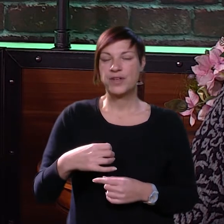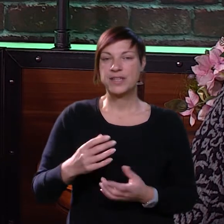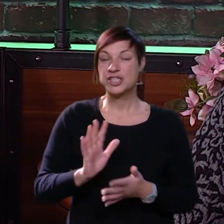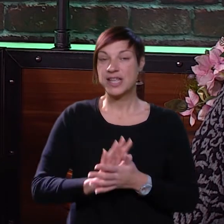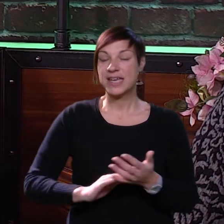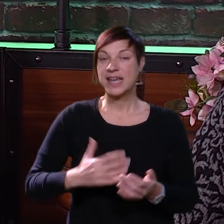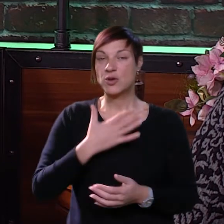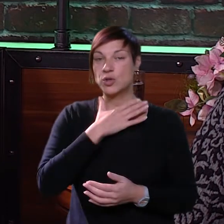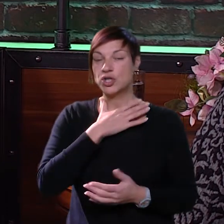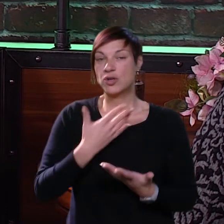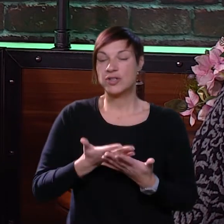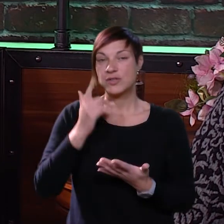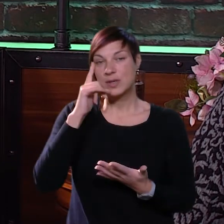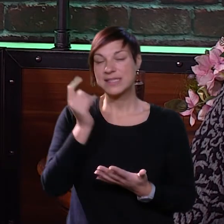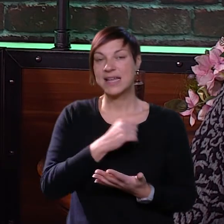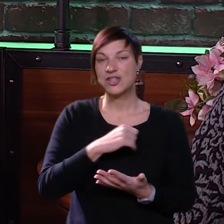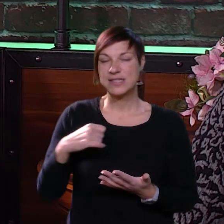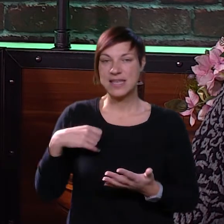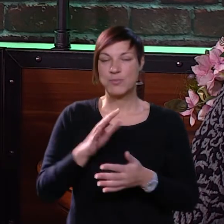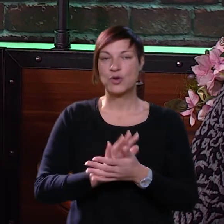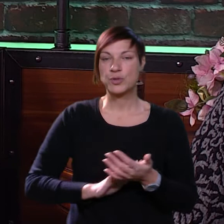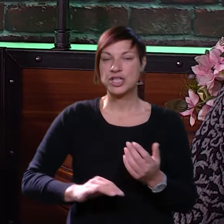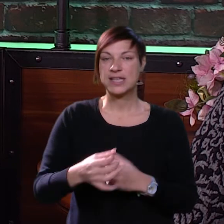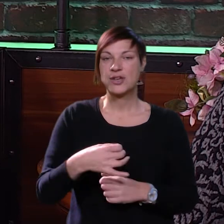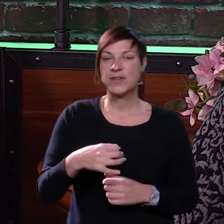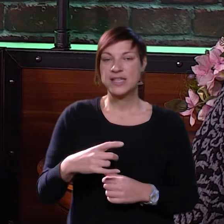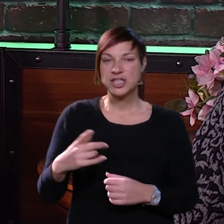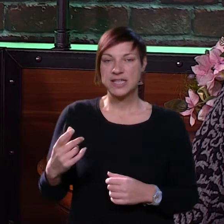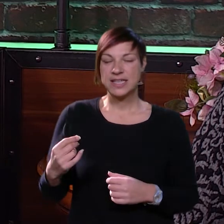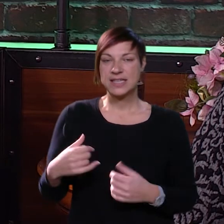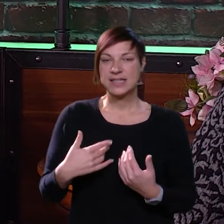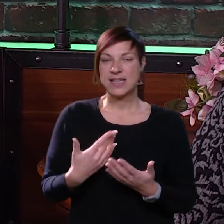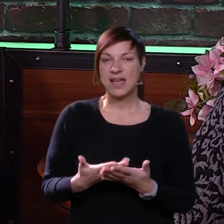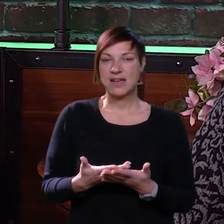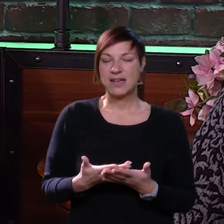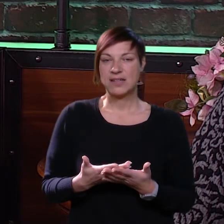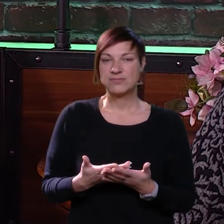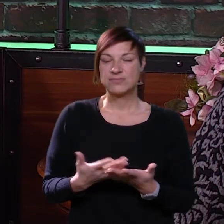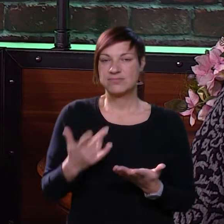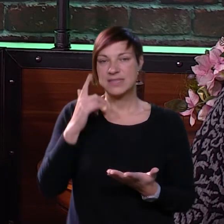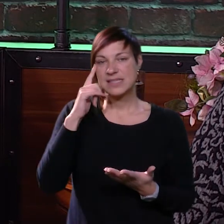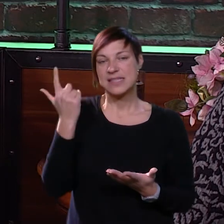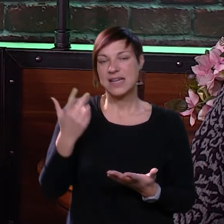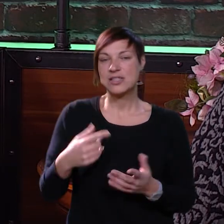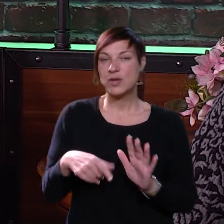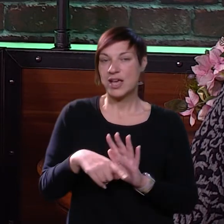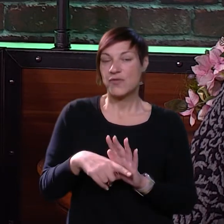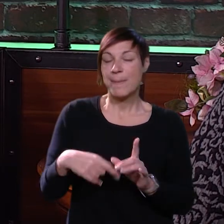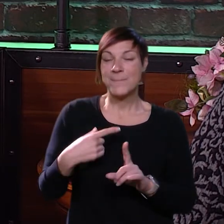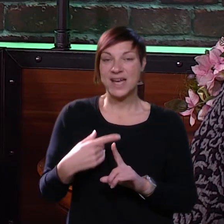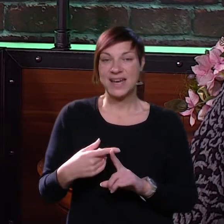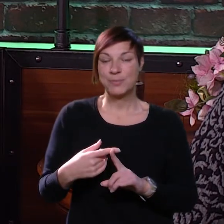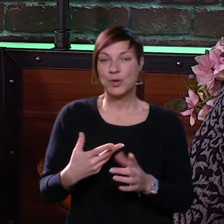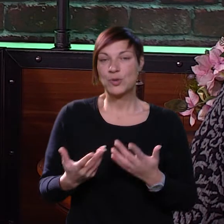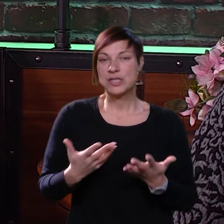vrtić, da je s njima krenuo u školi, onda su ga oni znali od samog početka i od vrtićkih dana i onda su ono znali njegove mane